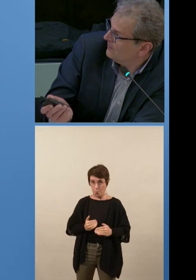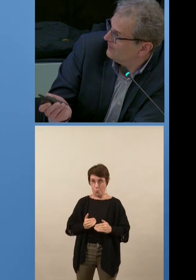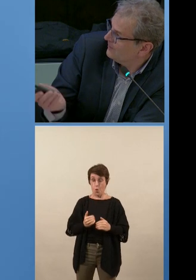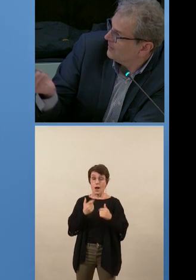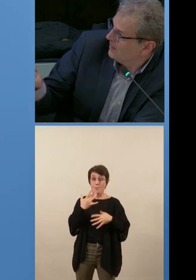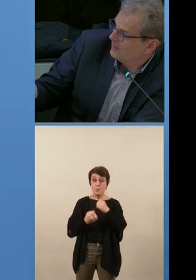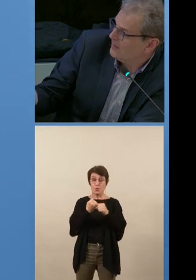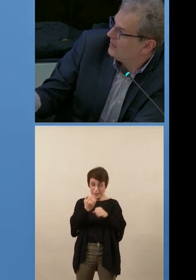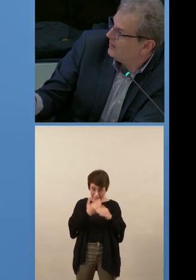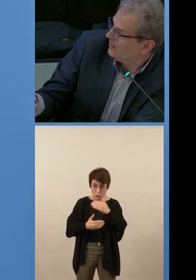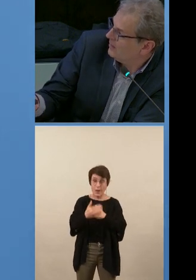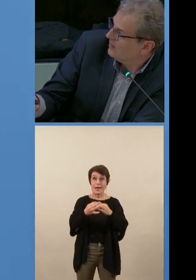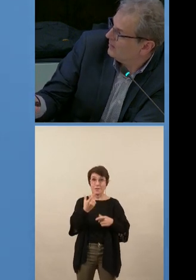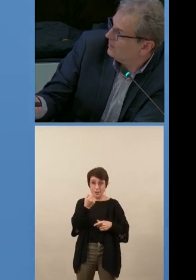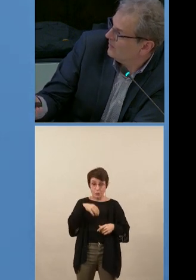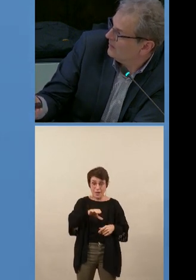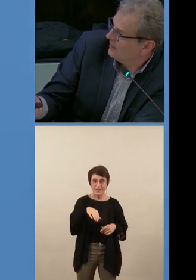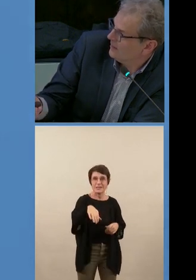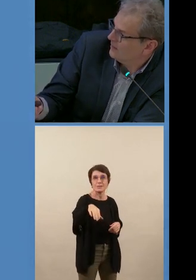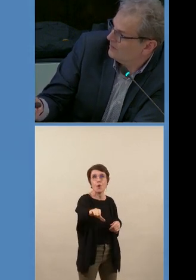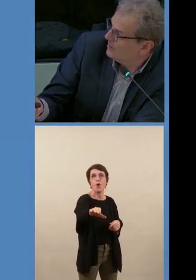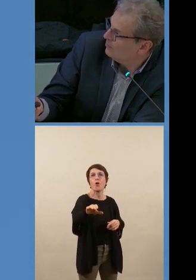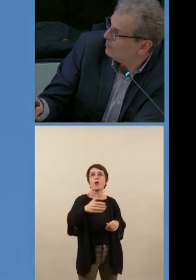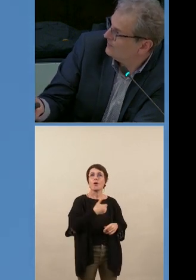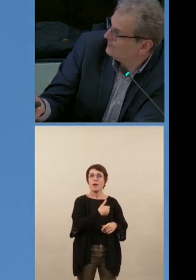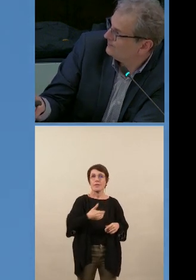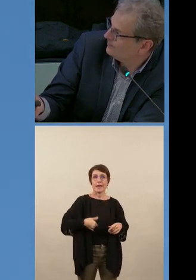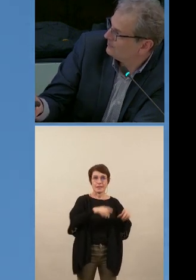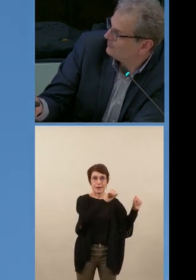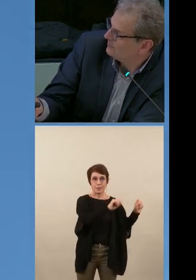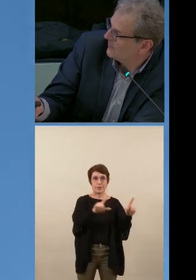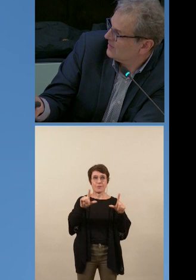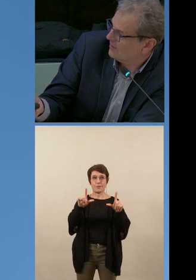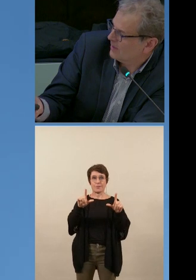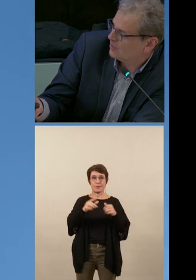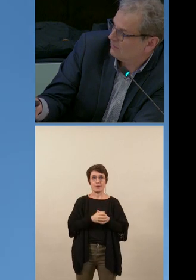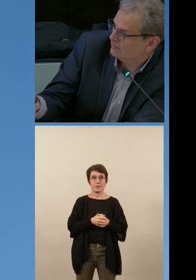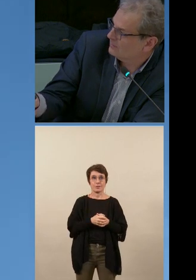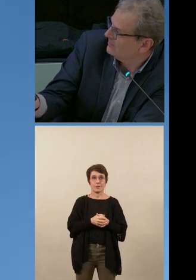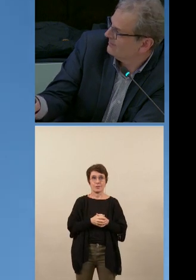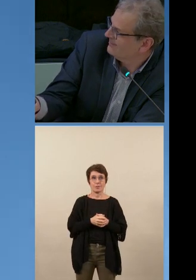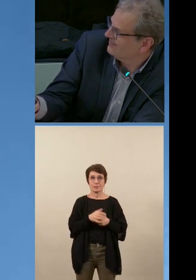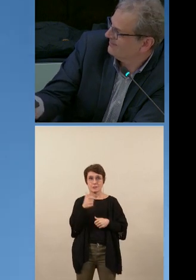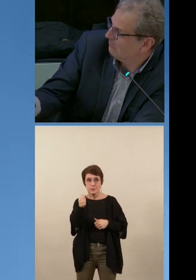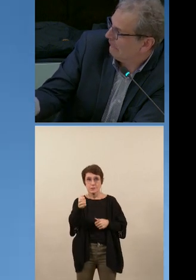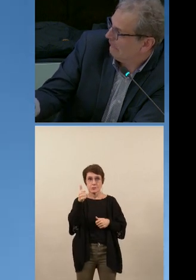investissements qui est la dernière diapo si ça